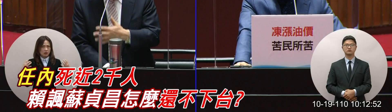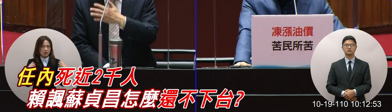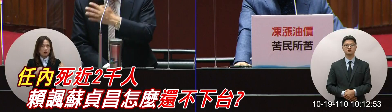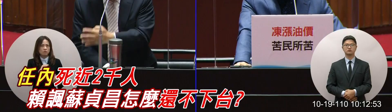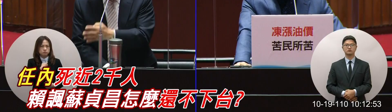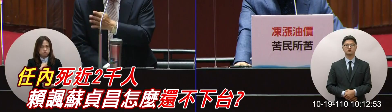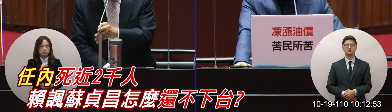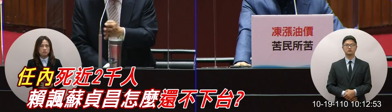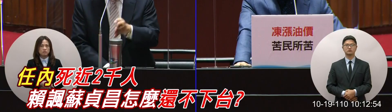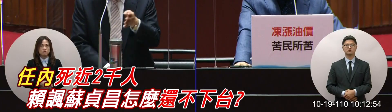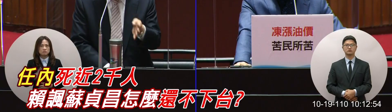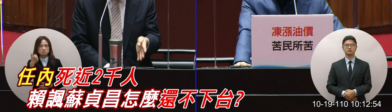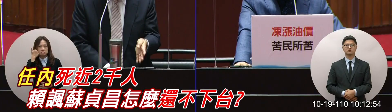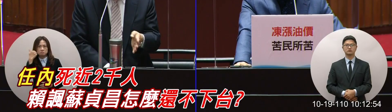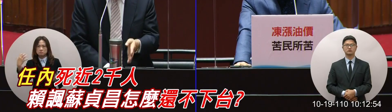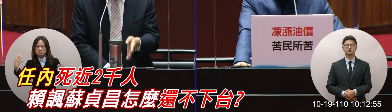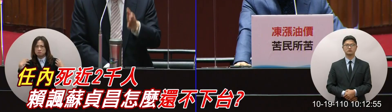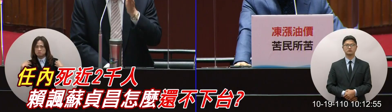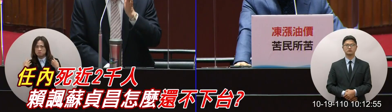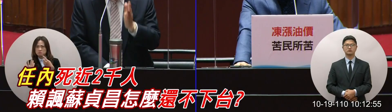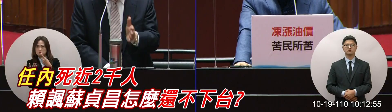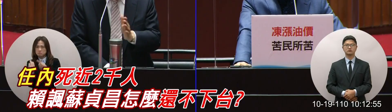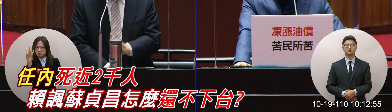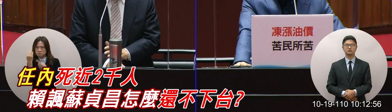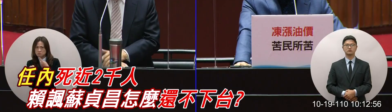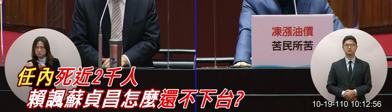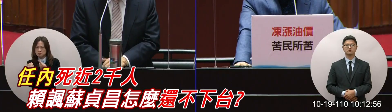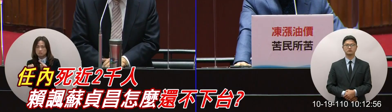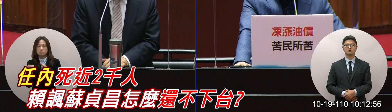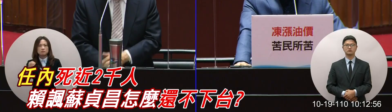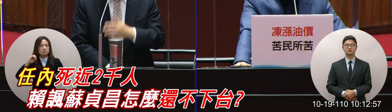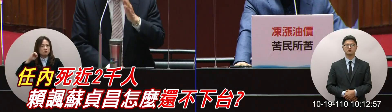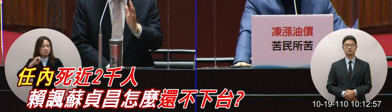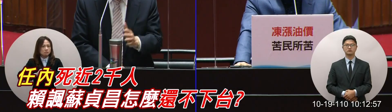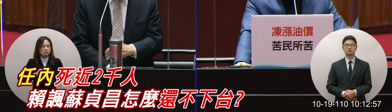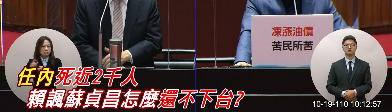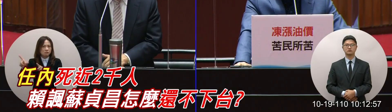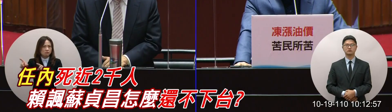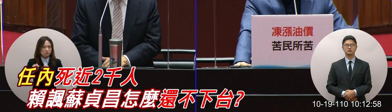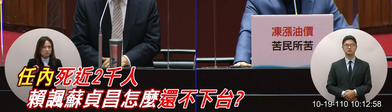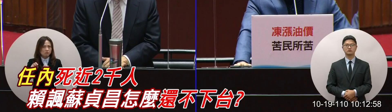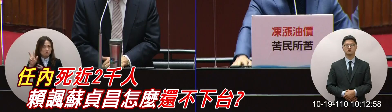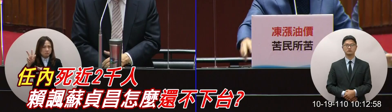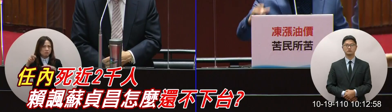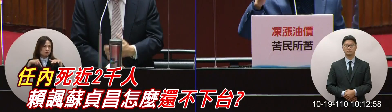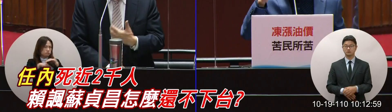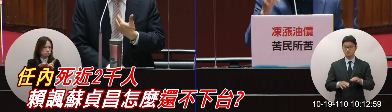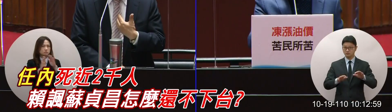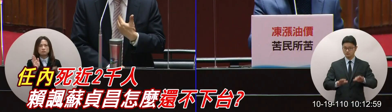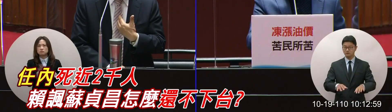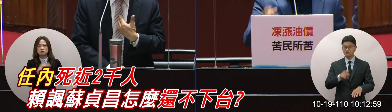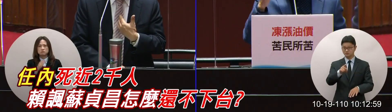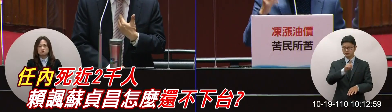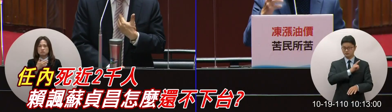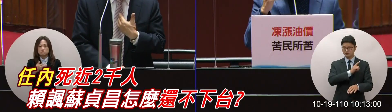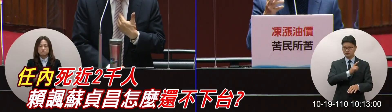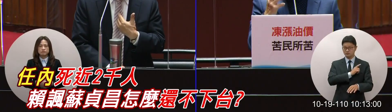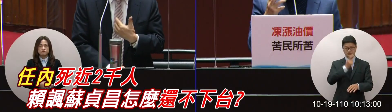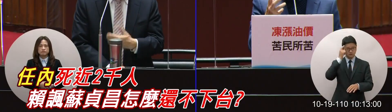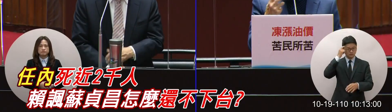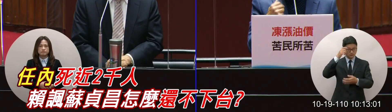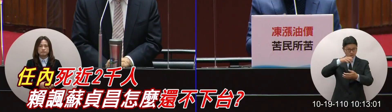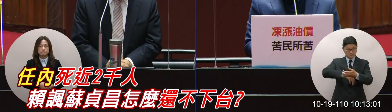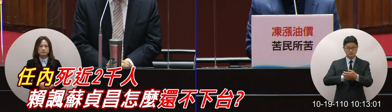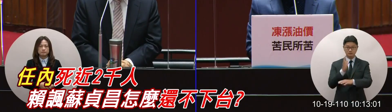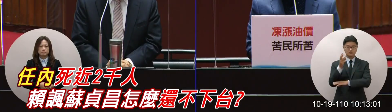是谁该负到怎么样的责任，我们一定不会。 所以在你的字典里面没有政治